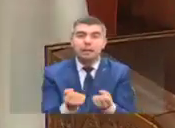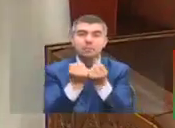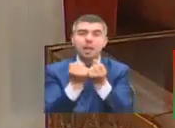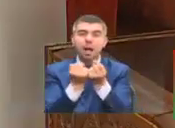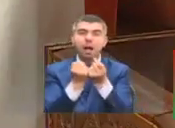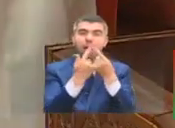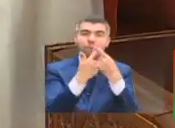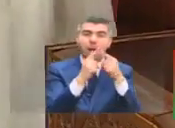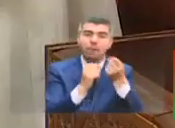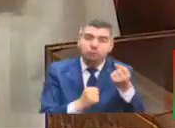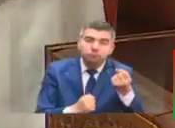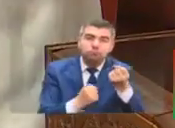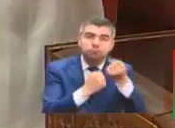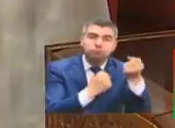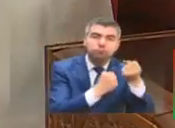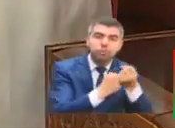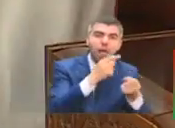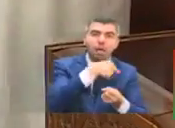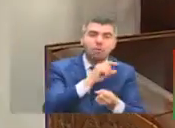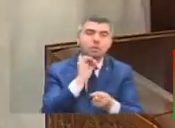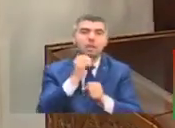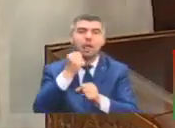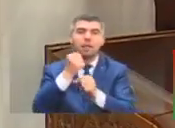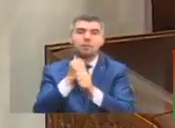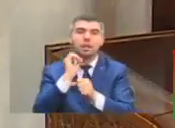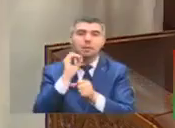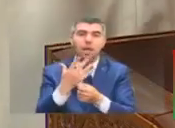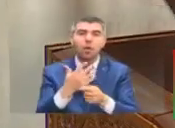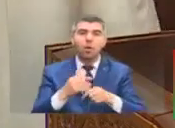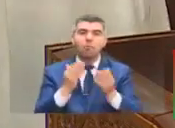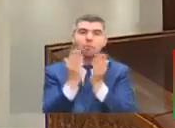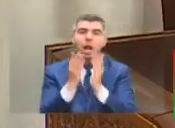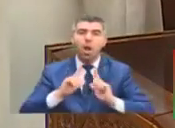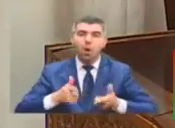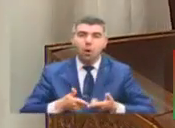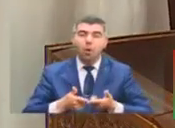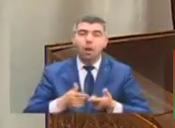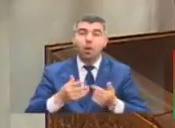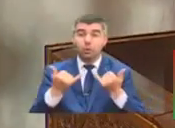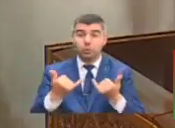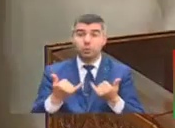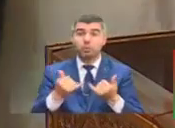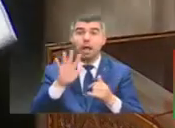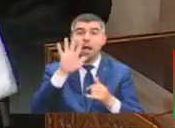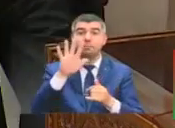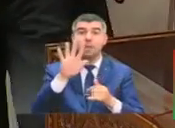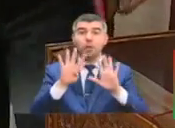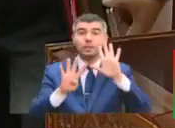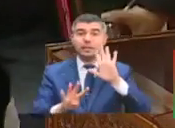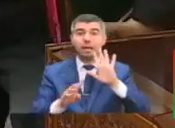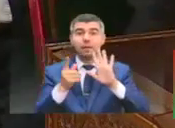تمدرس بالأساس الفتاة القروية. الآن نسبة تزويد 96.5% مع بعض تفاوتات ما بين